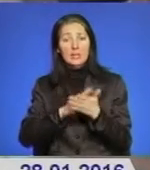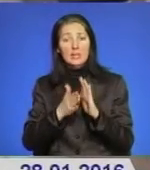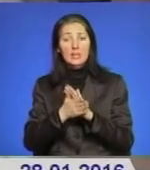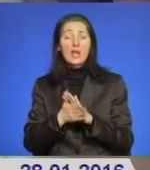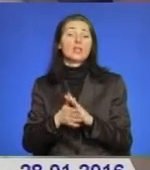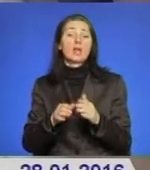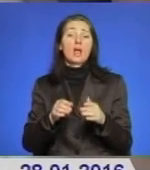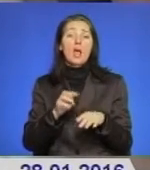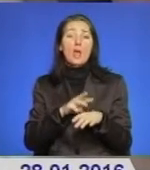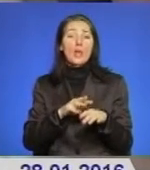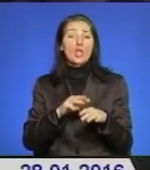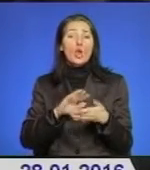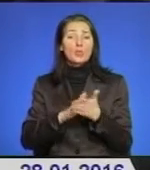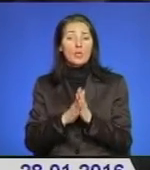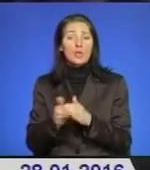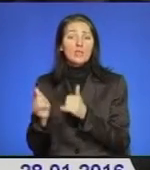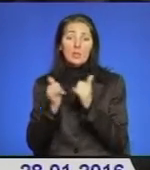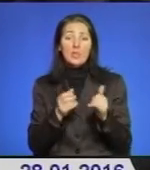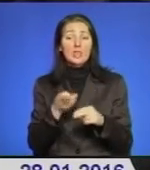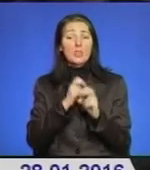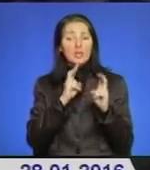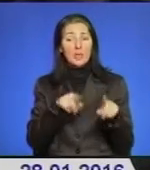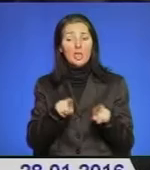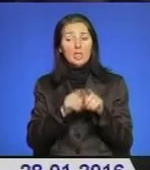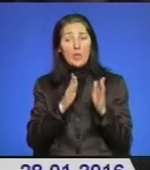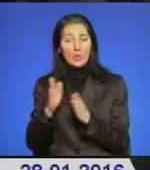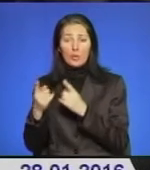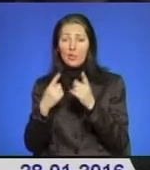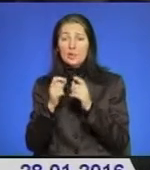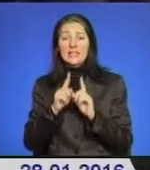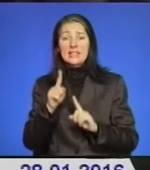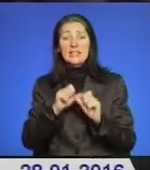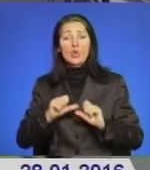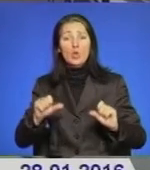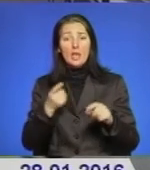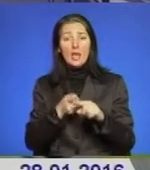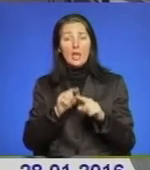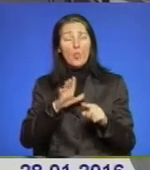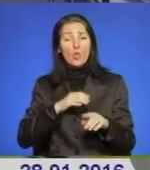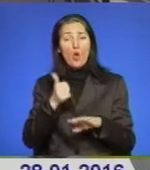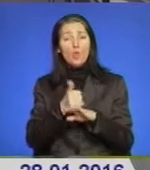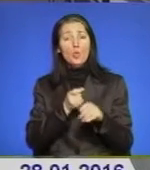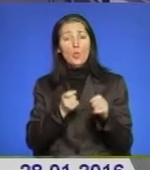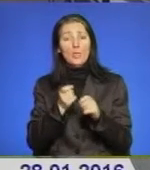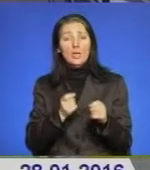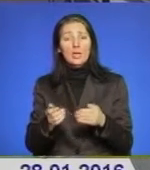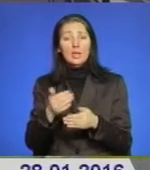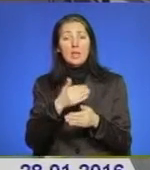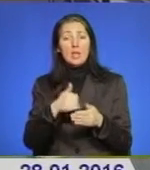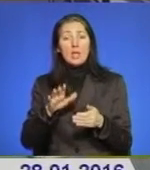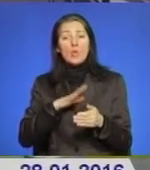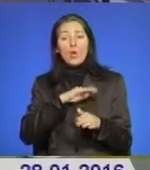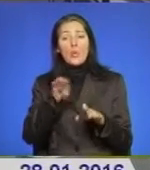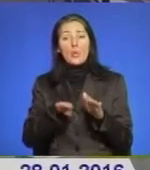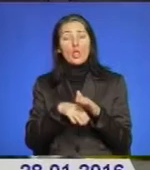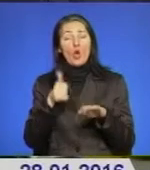обстановки та забезпечення публічної безпеки і порядку йшлося на засіданні колегії, яке відбулося в головному управлінні. Зібрання проходило під